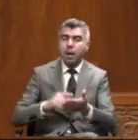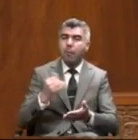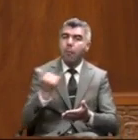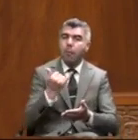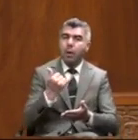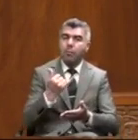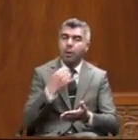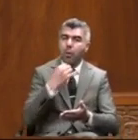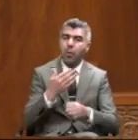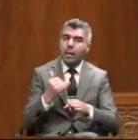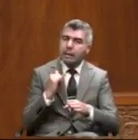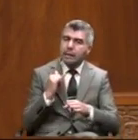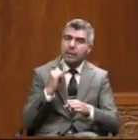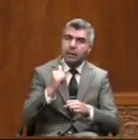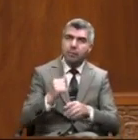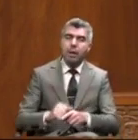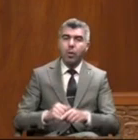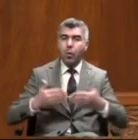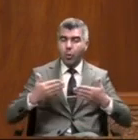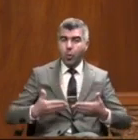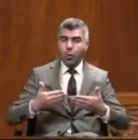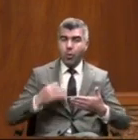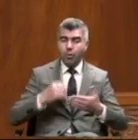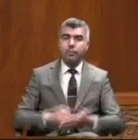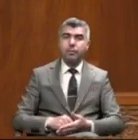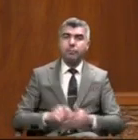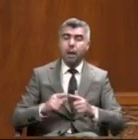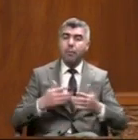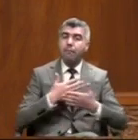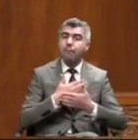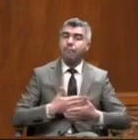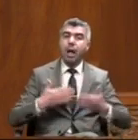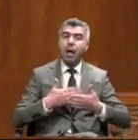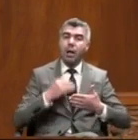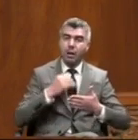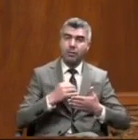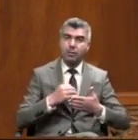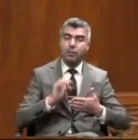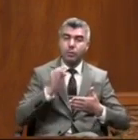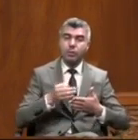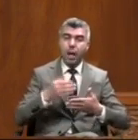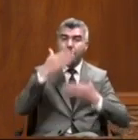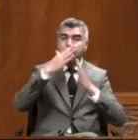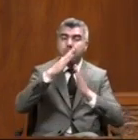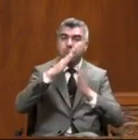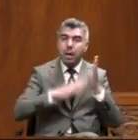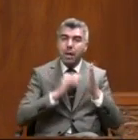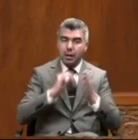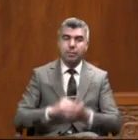قلت دائما ان يدفعنا اليوم الى الافتخار بما حققته بلادنا